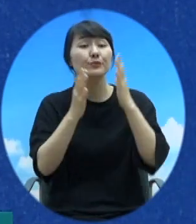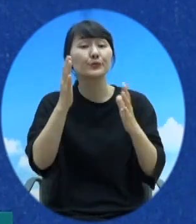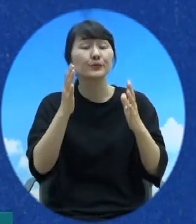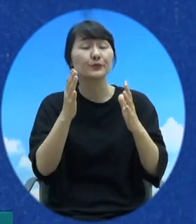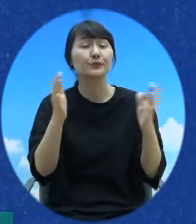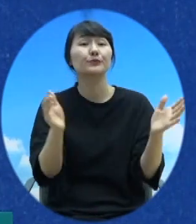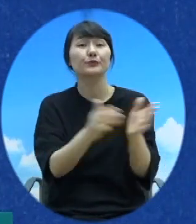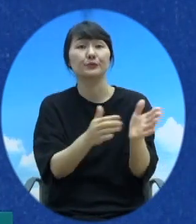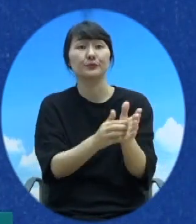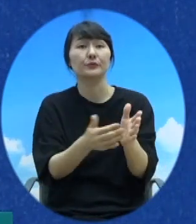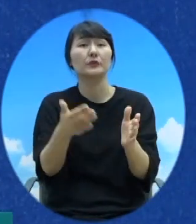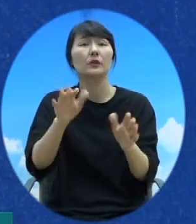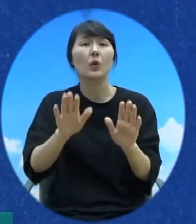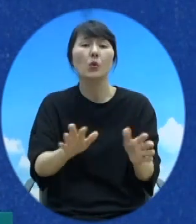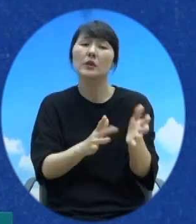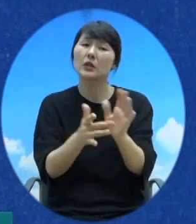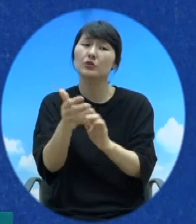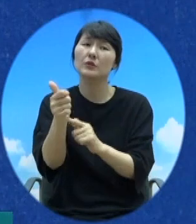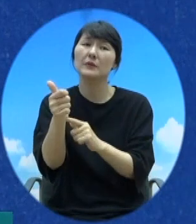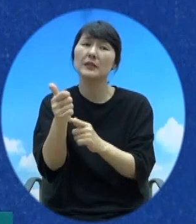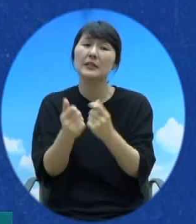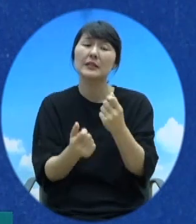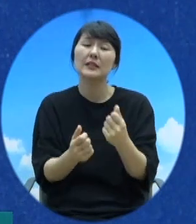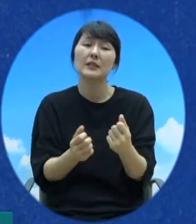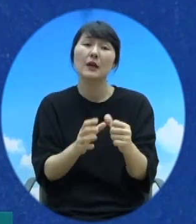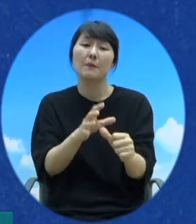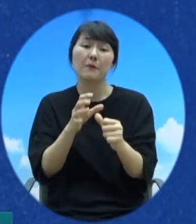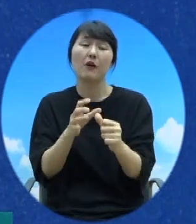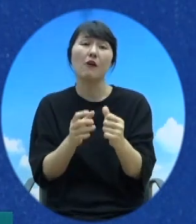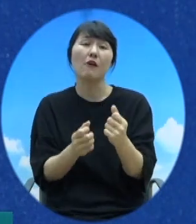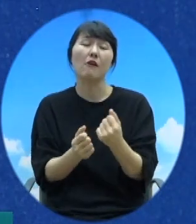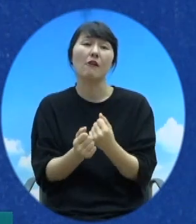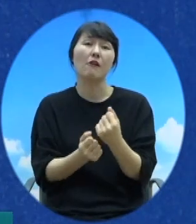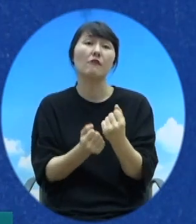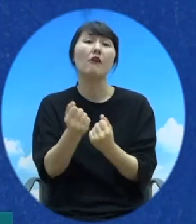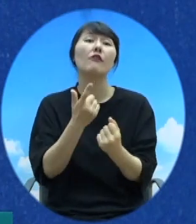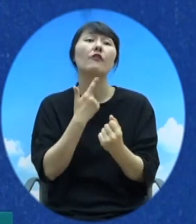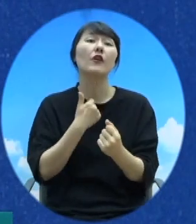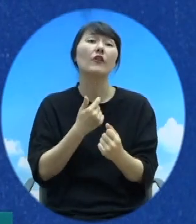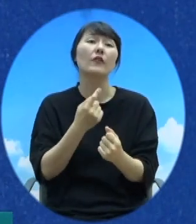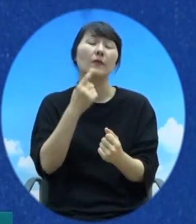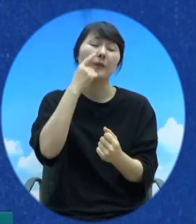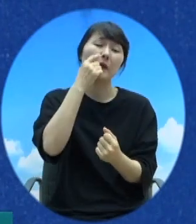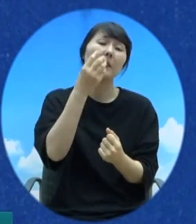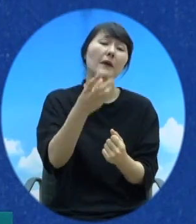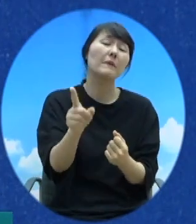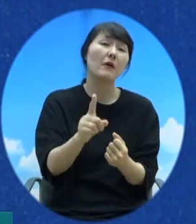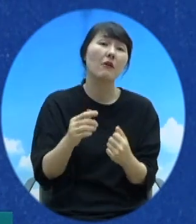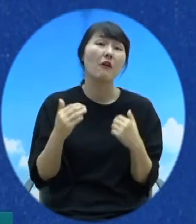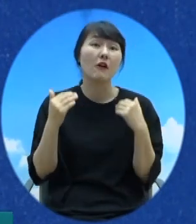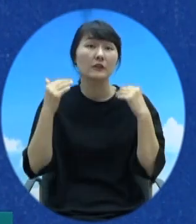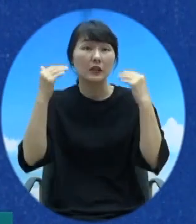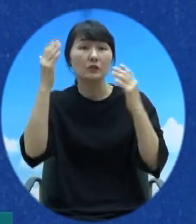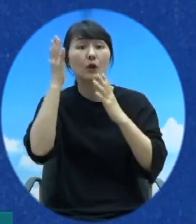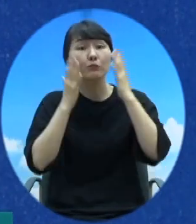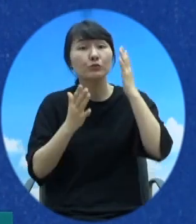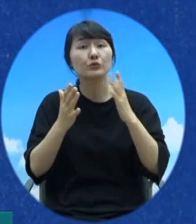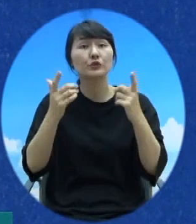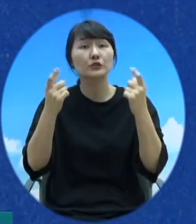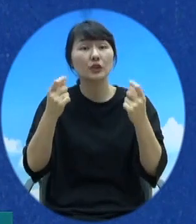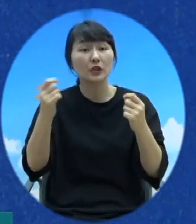마는데 오늘 예수님이 비유로 하신 말씀에 이 겨자씨는 자라서